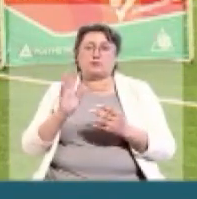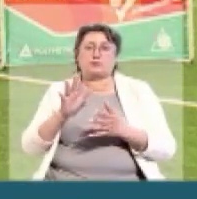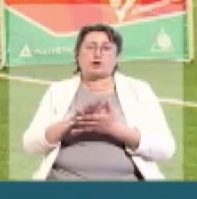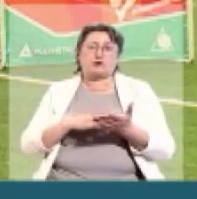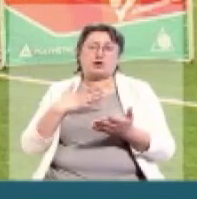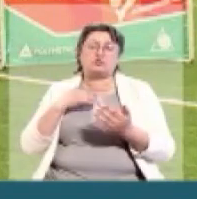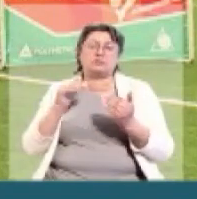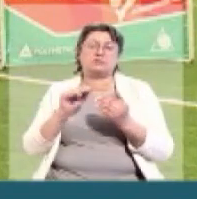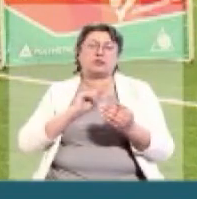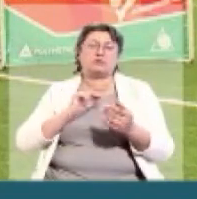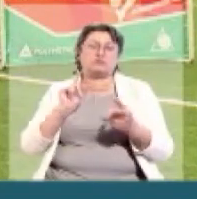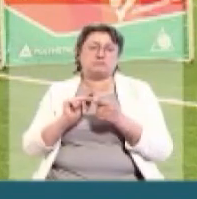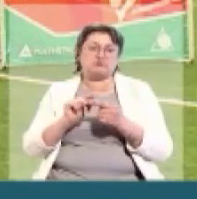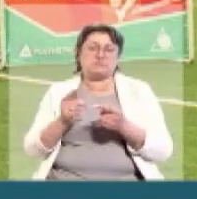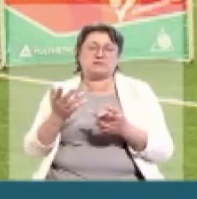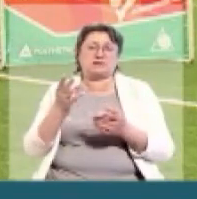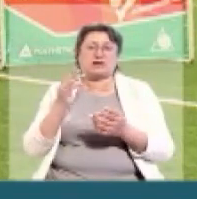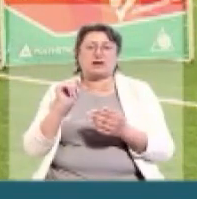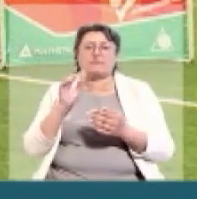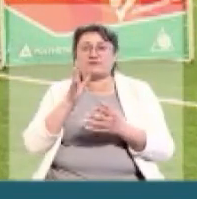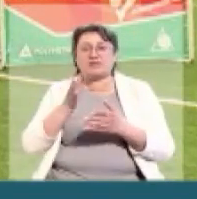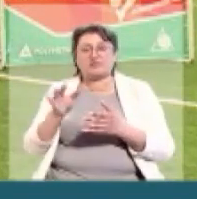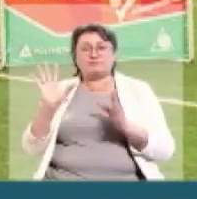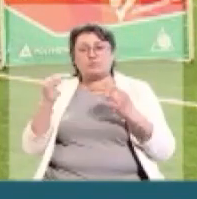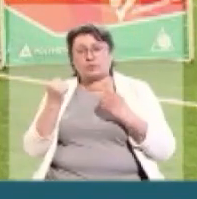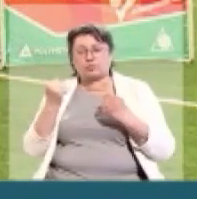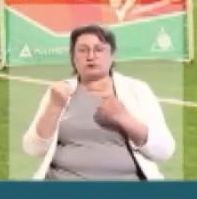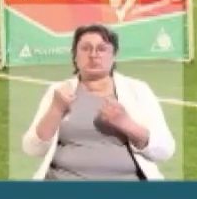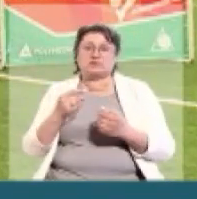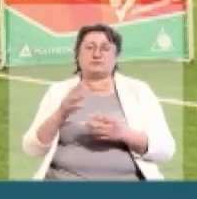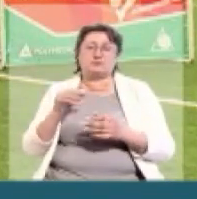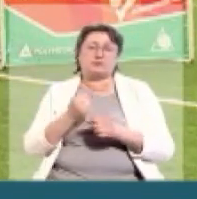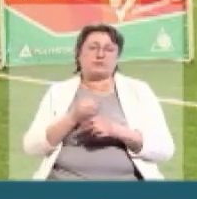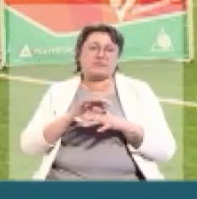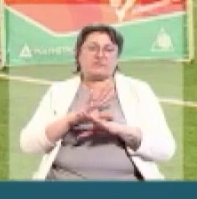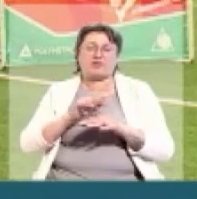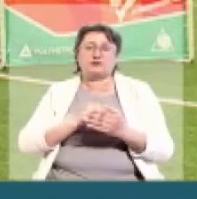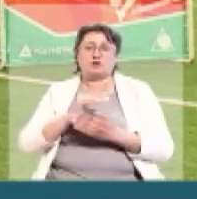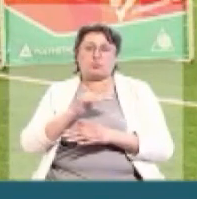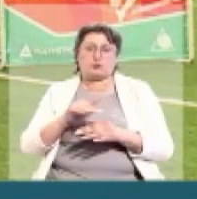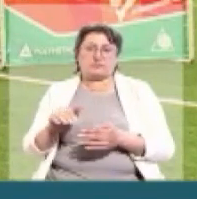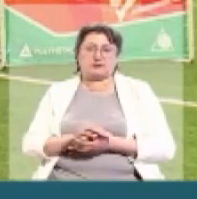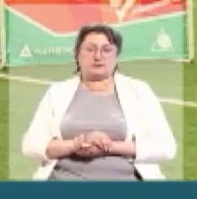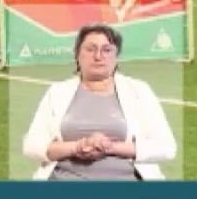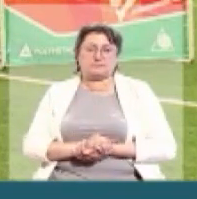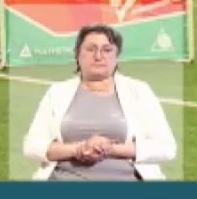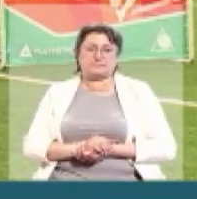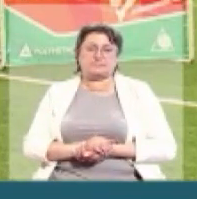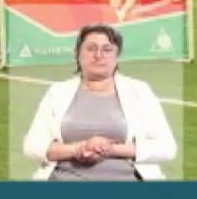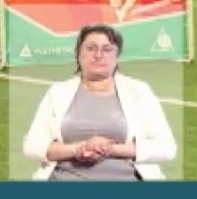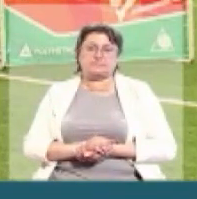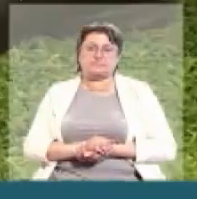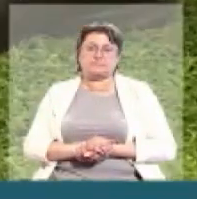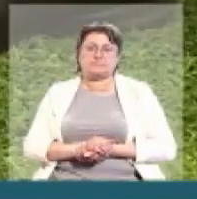алды. Спортшылар аса тәжірибелі. Аталмыш ойындар спорт саласындағы ынтымақтастығымызды арттыра түседі деп ойлаймын. Барлығы жоғары